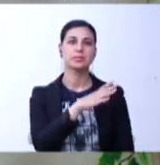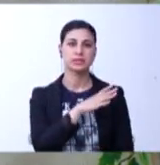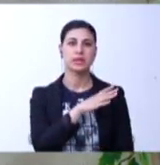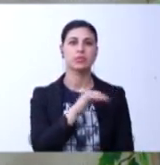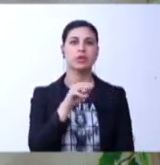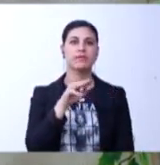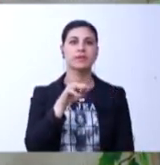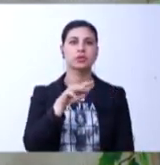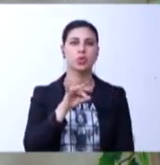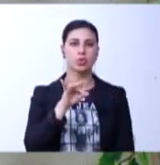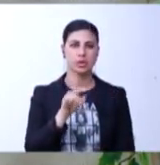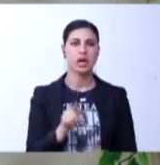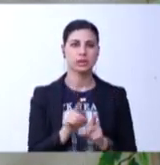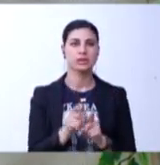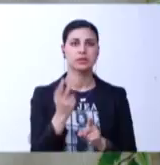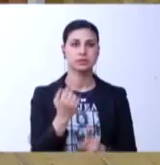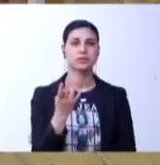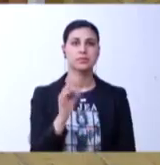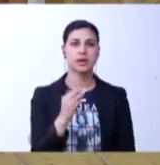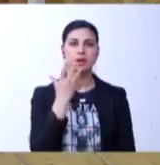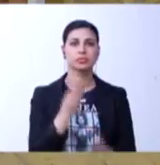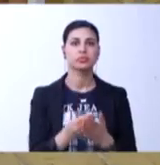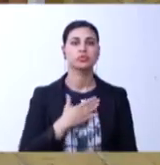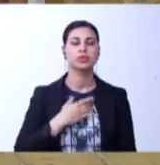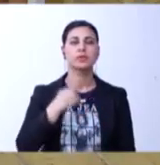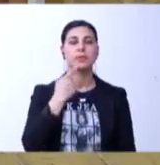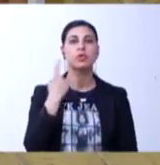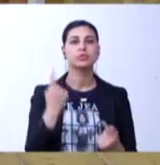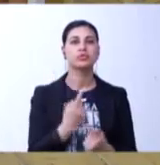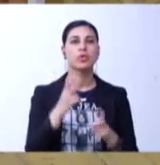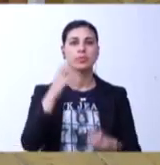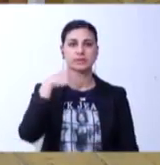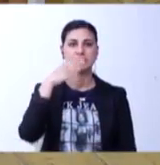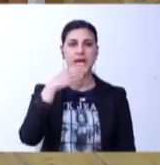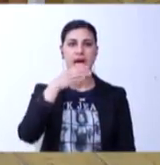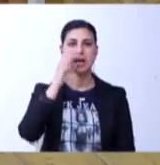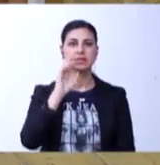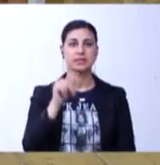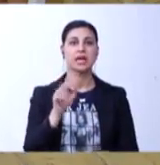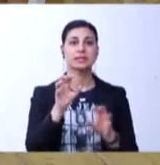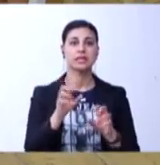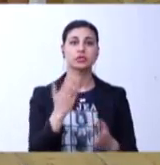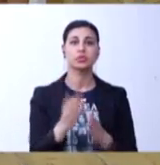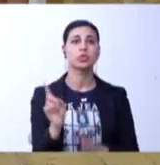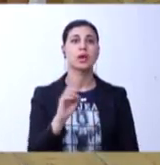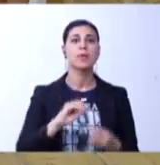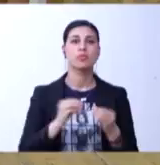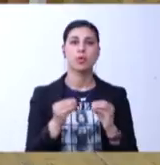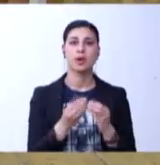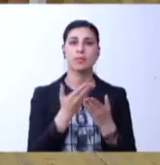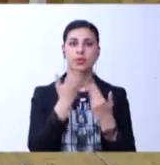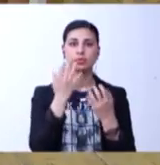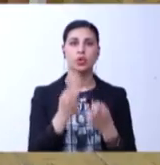გამდიდრებული ფტორით, ასე არ არის ნინიკო, მაგრამ ჩვენ ლაპარაკობთ ჩვეულებრივ სასმელ წყალზე და წესით თუ რაიმე პრობლემა არ